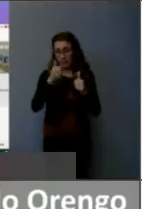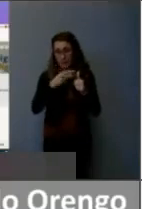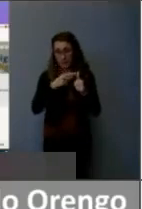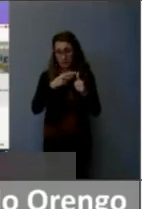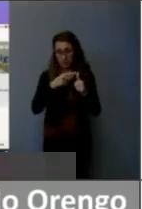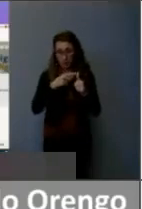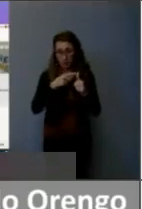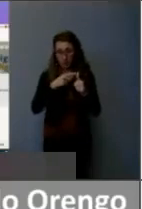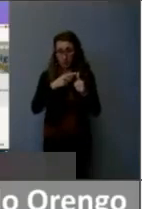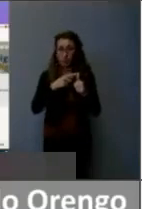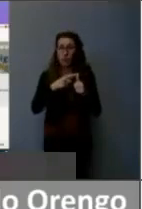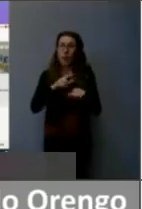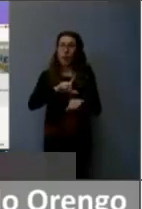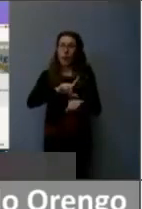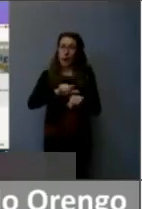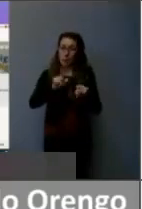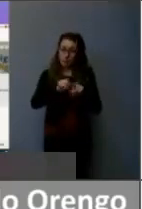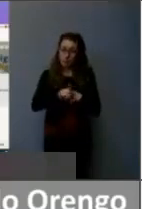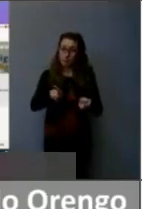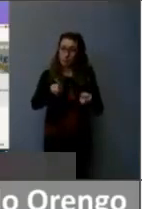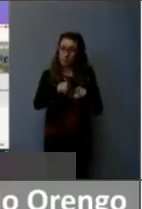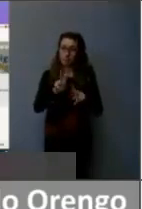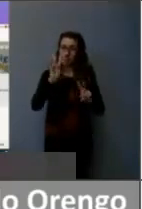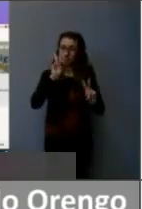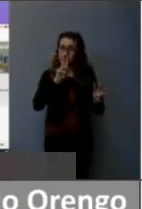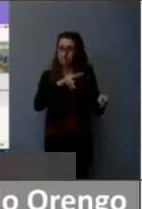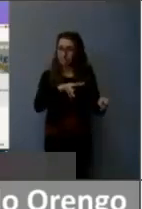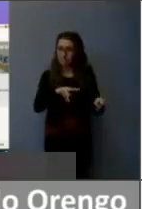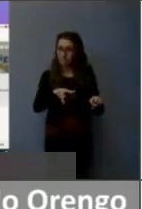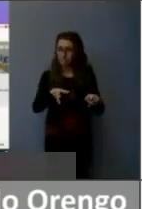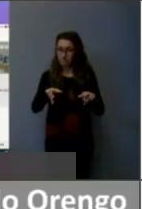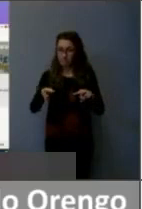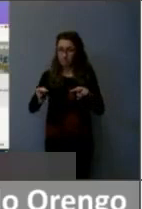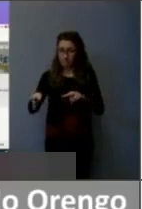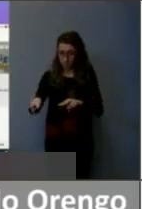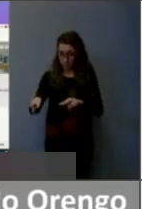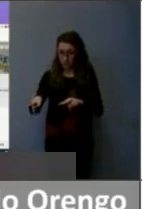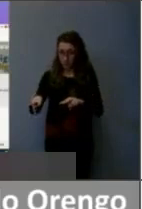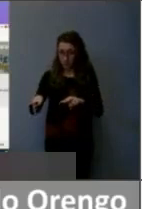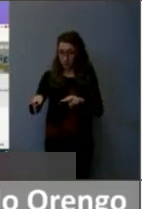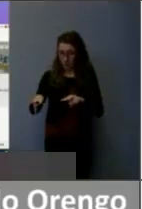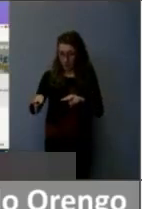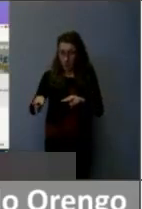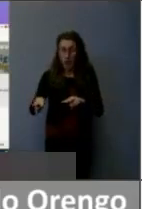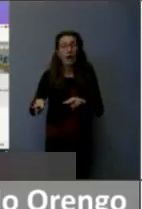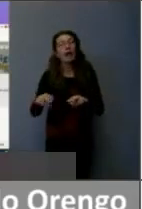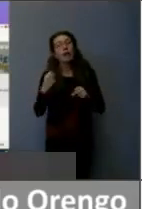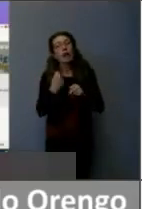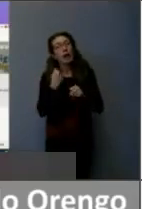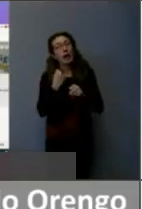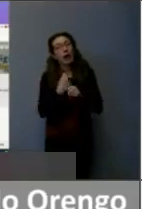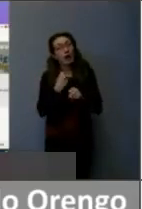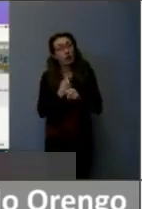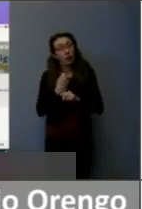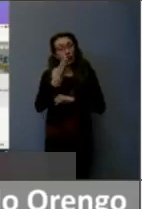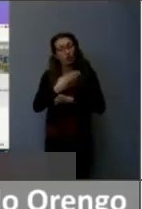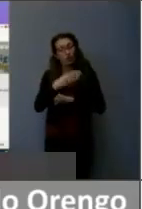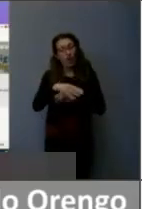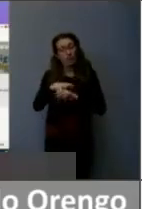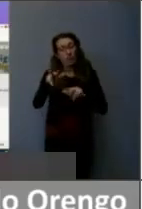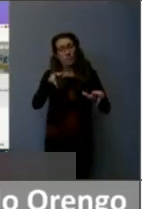periodicamente i compiti affidati a Genova Parcheggi e